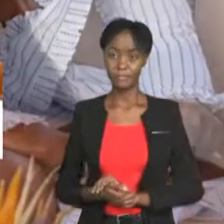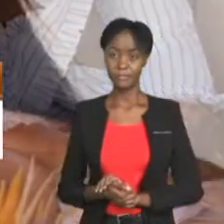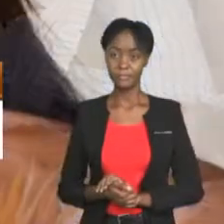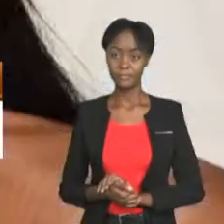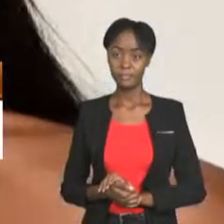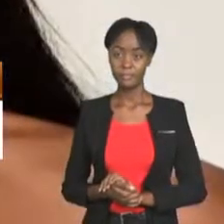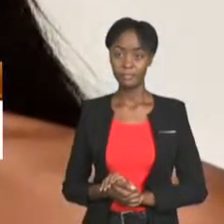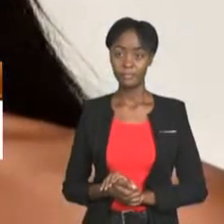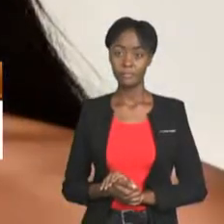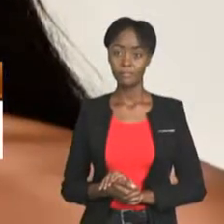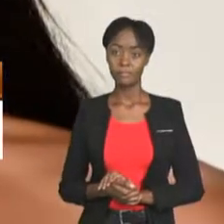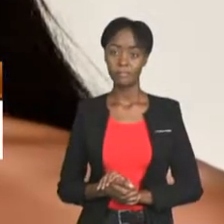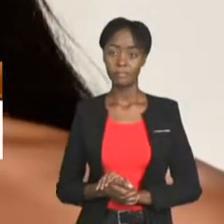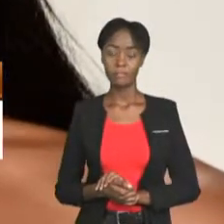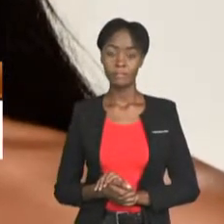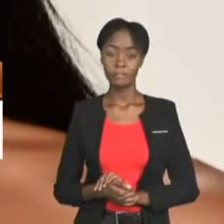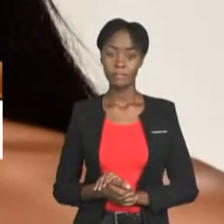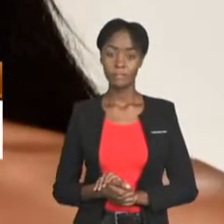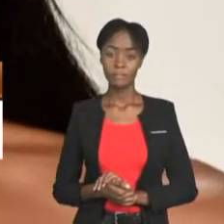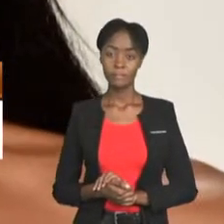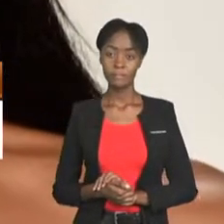Runinga ya Switch.